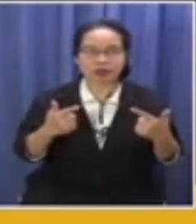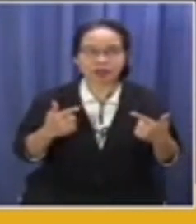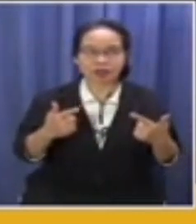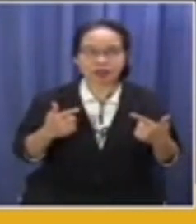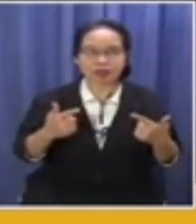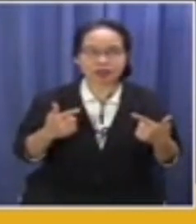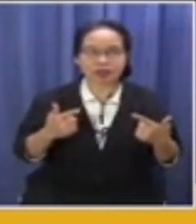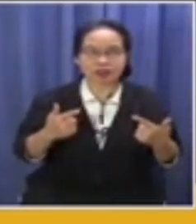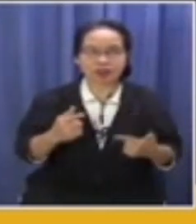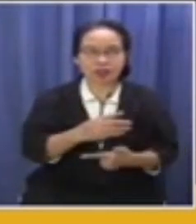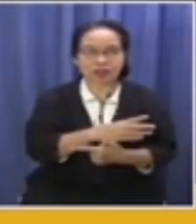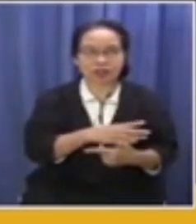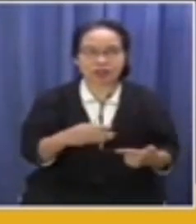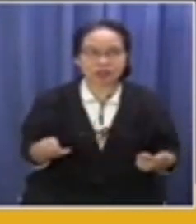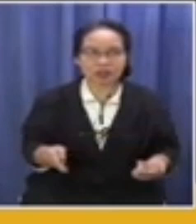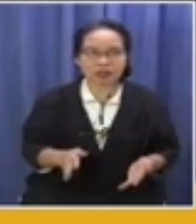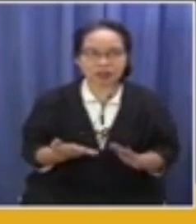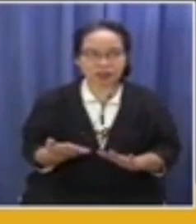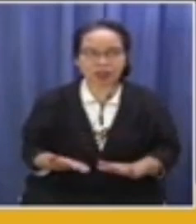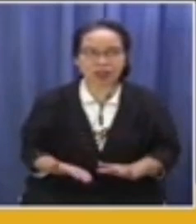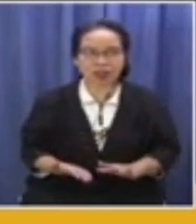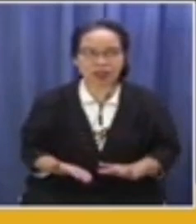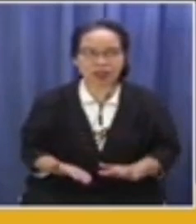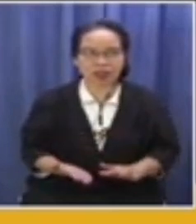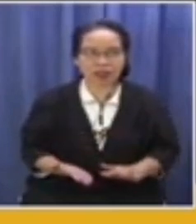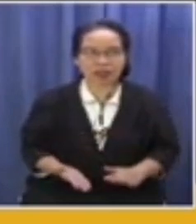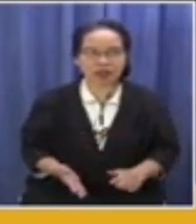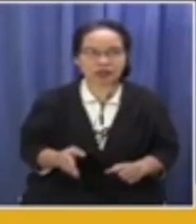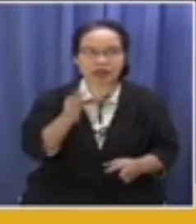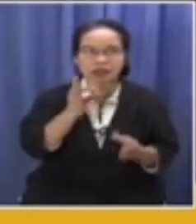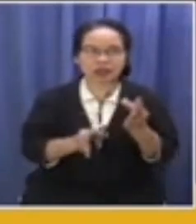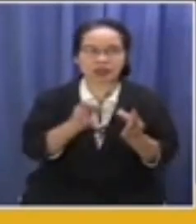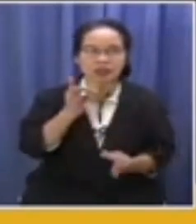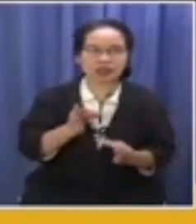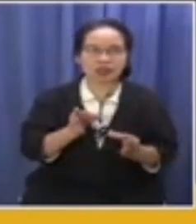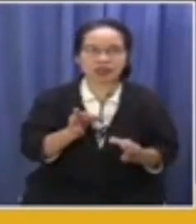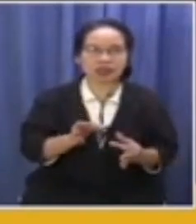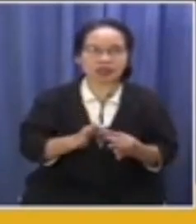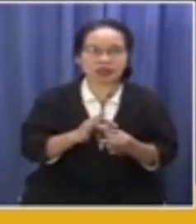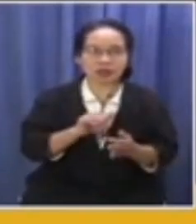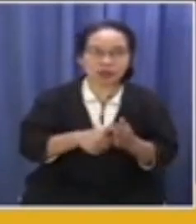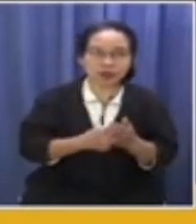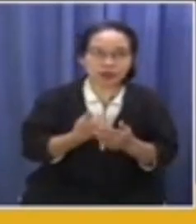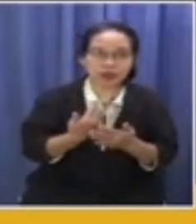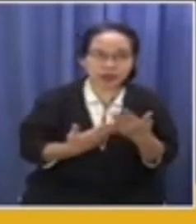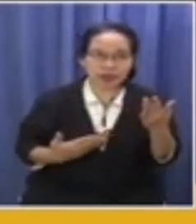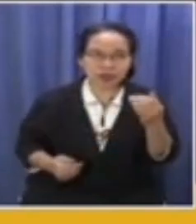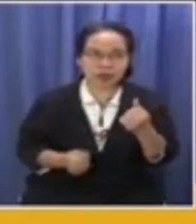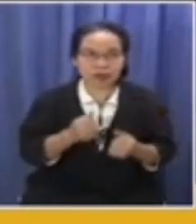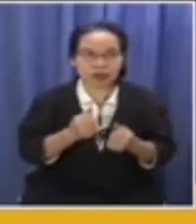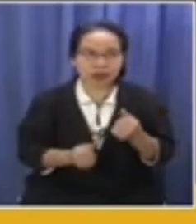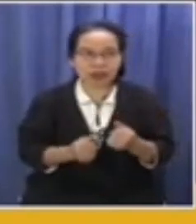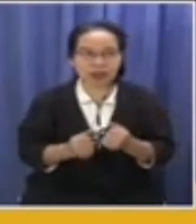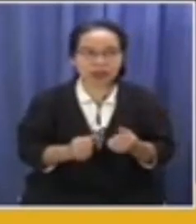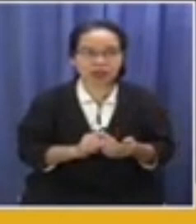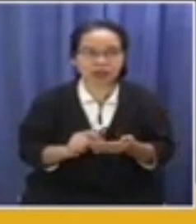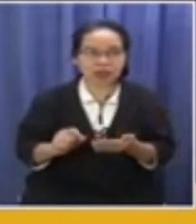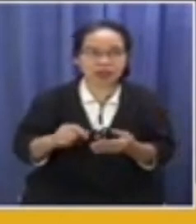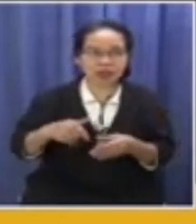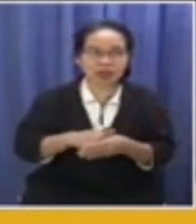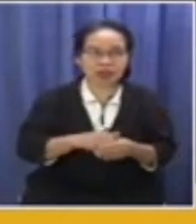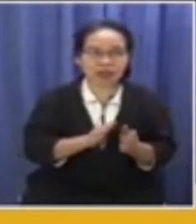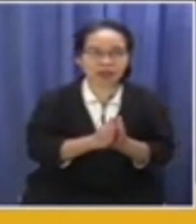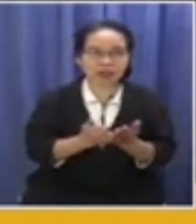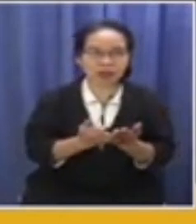na siyang aklat ng buhay at ang mga patay ay hinatulan ayon sa mga m bagay na